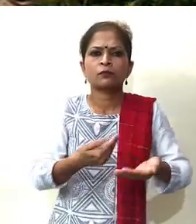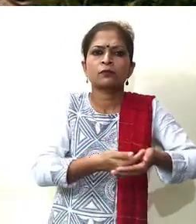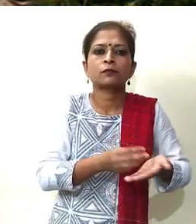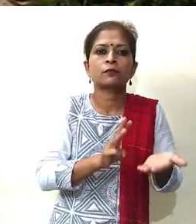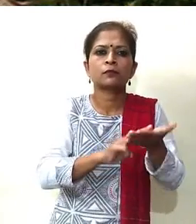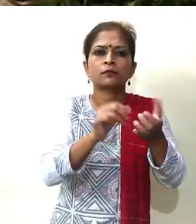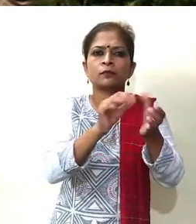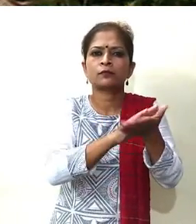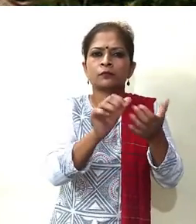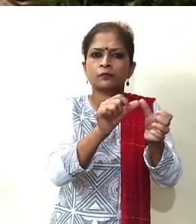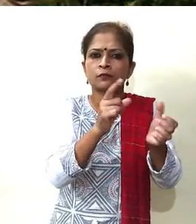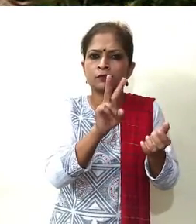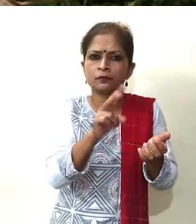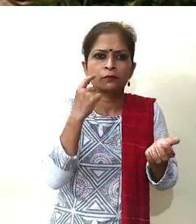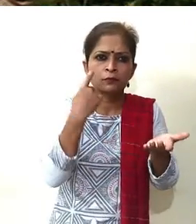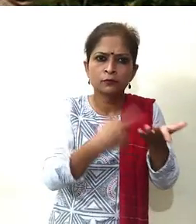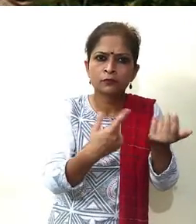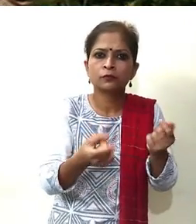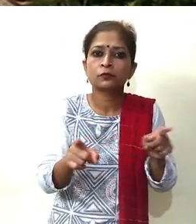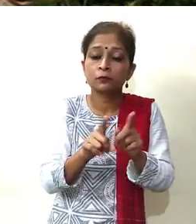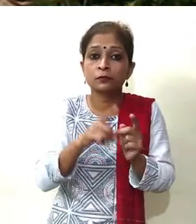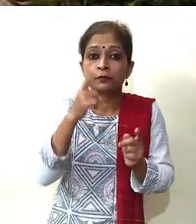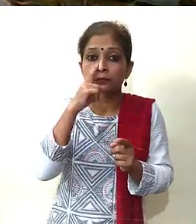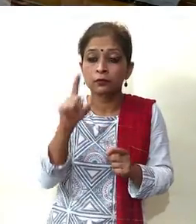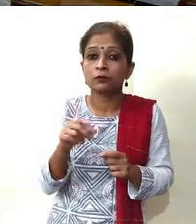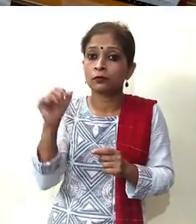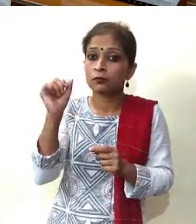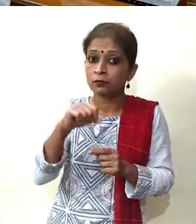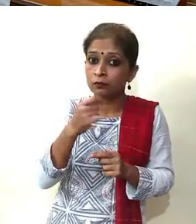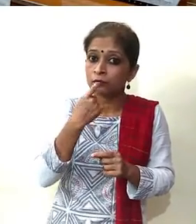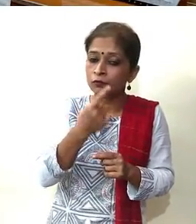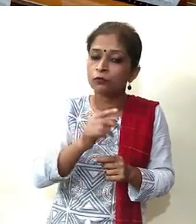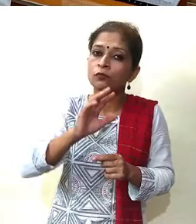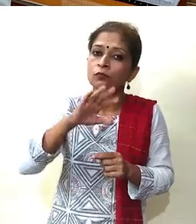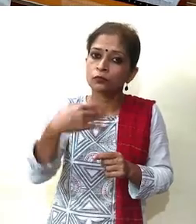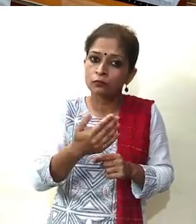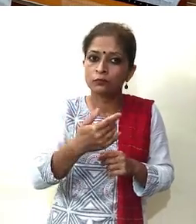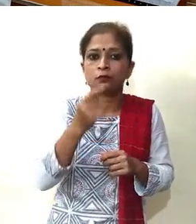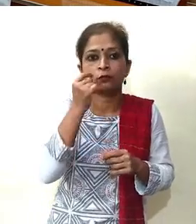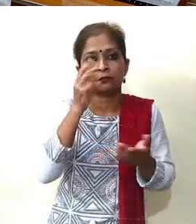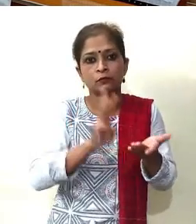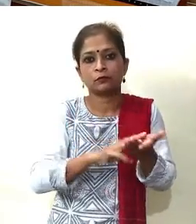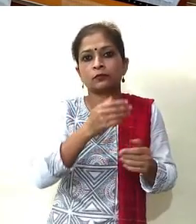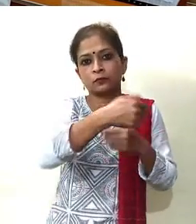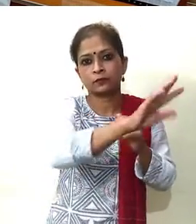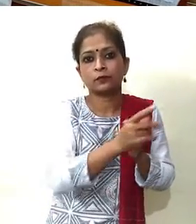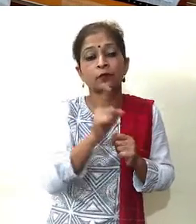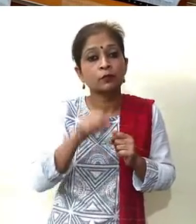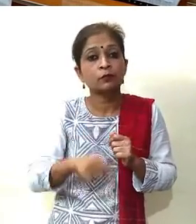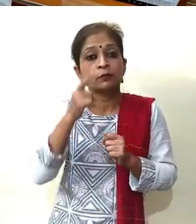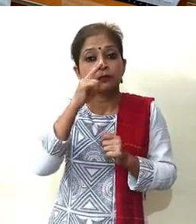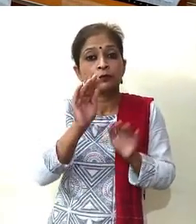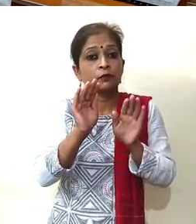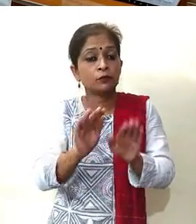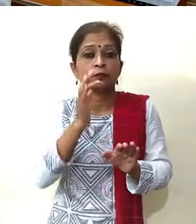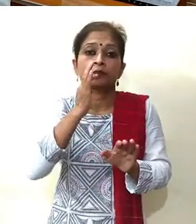महावीर जो थे, उन जब तक माँ हाँ ना बोले तब तक भी वो भी नहीं गए थे। तो ये हिंदुओं की एक परंपरा रही है कि माँ का